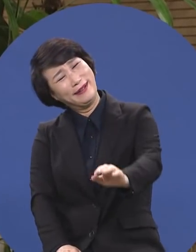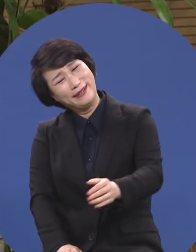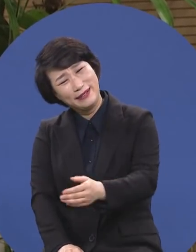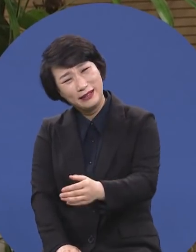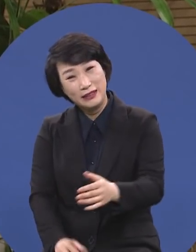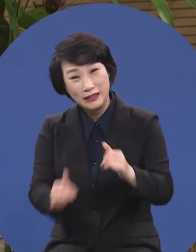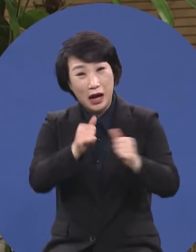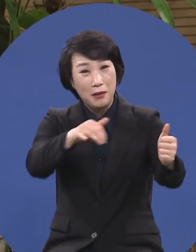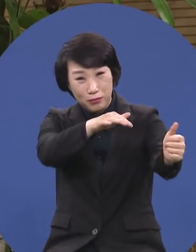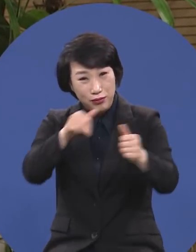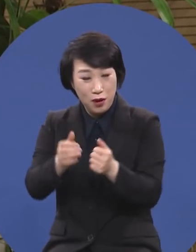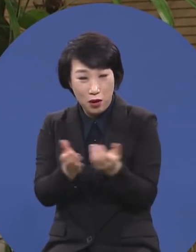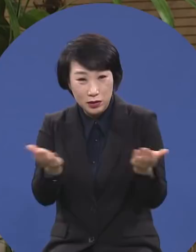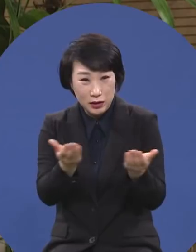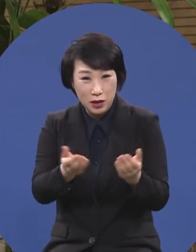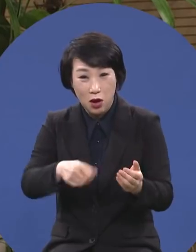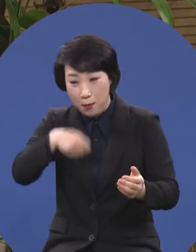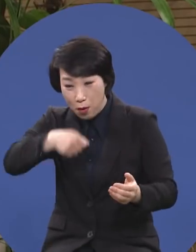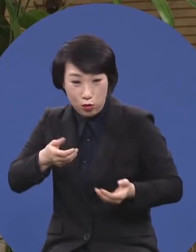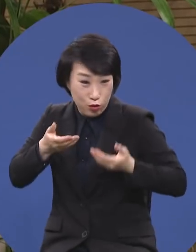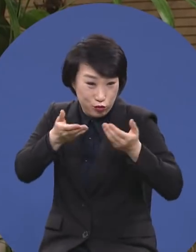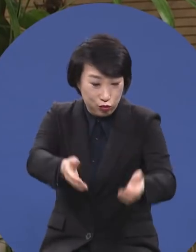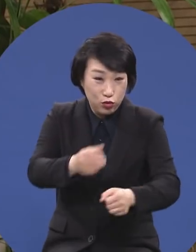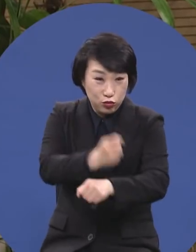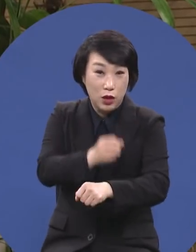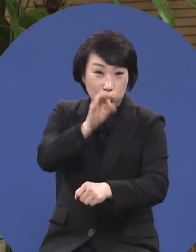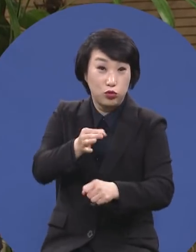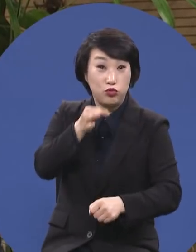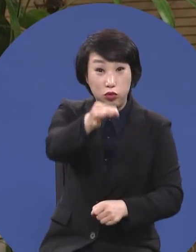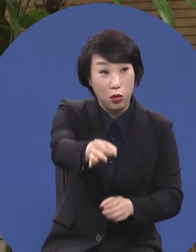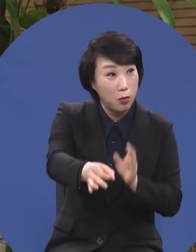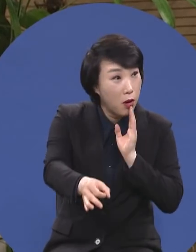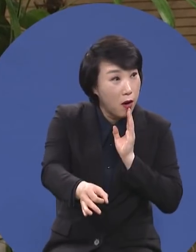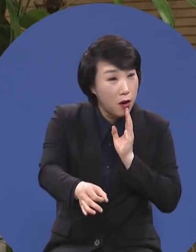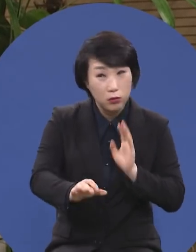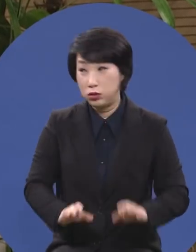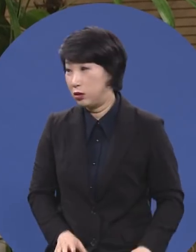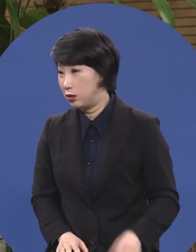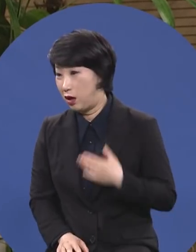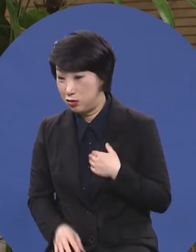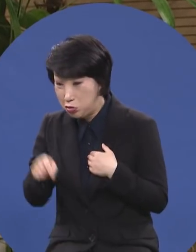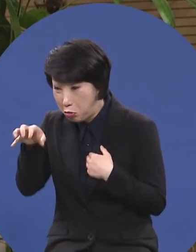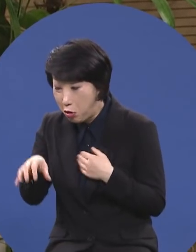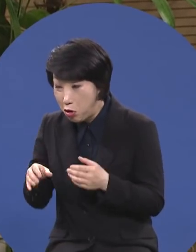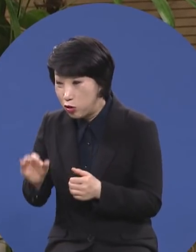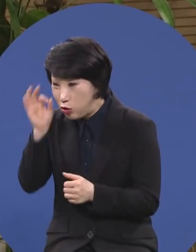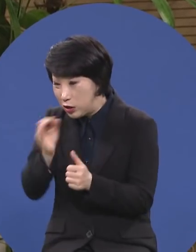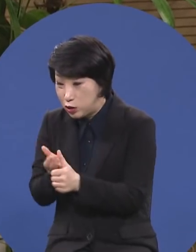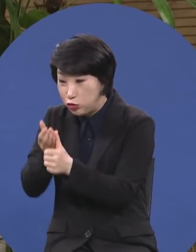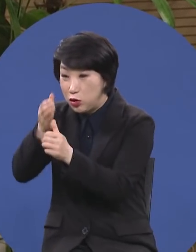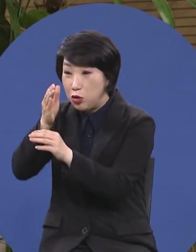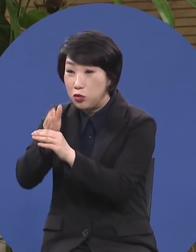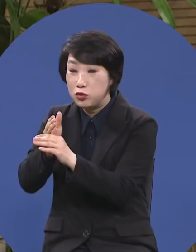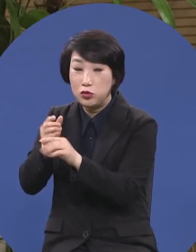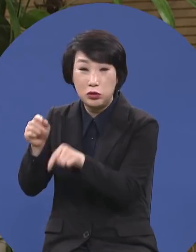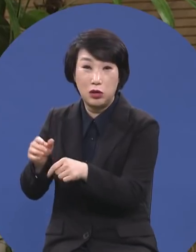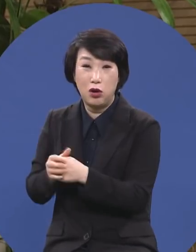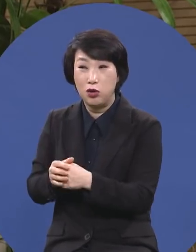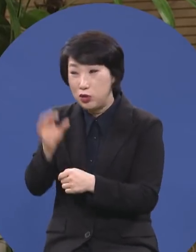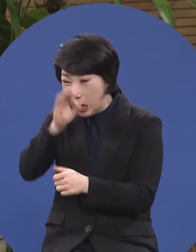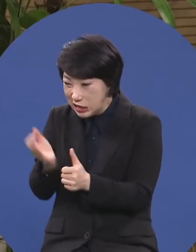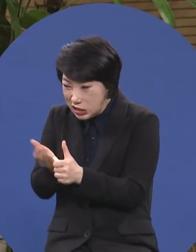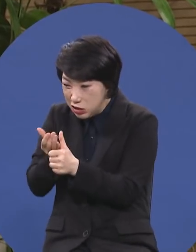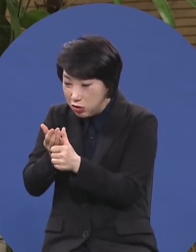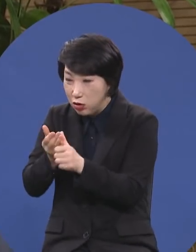사람들이 다 일해주고 밥 먹이고 품삯 줘. 근데 나는 돼지 치는 데서 돼지를